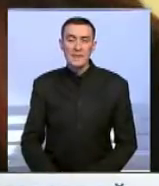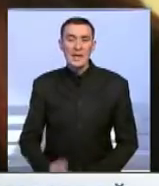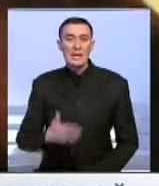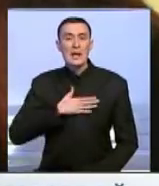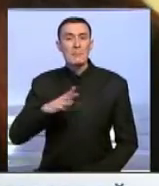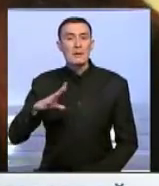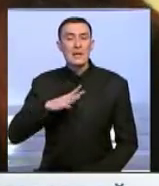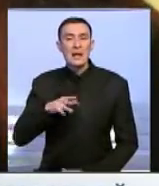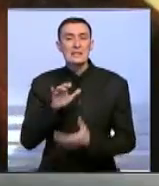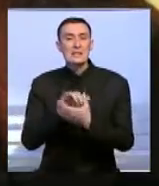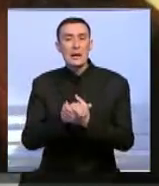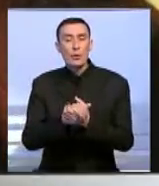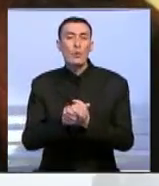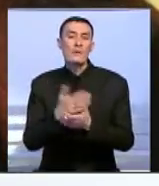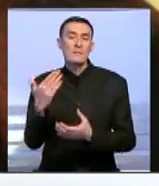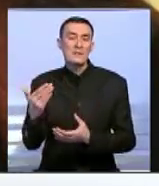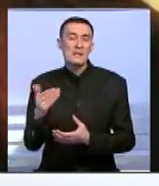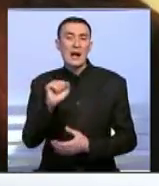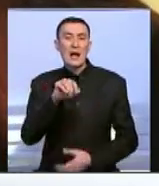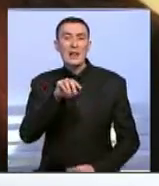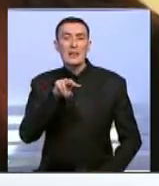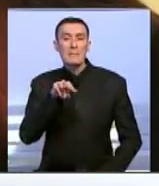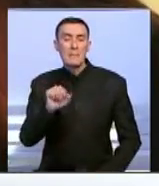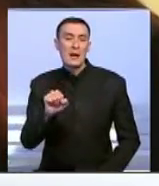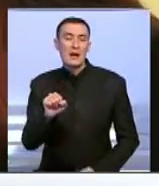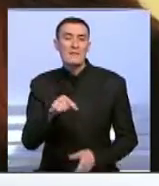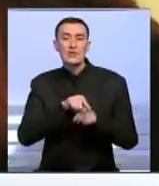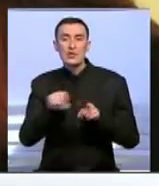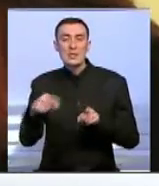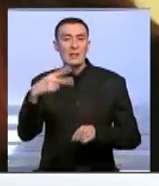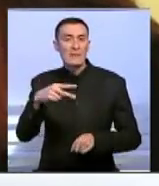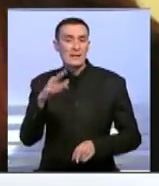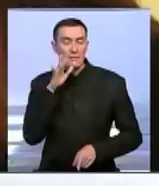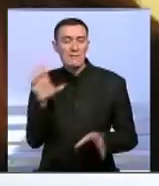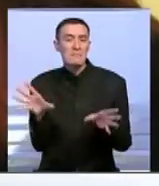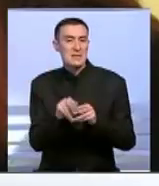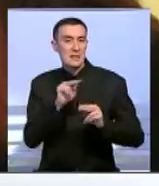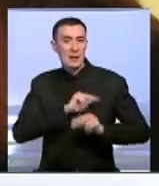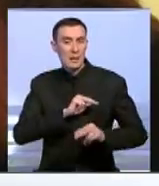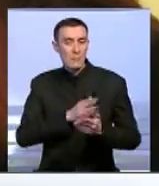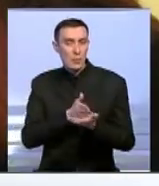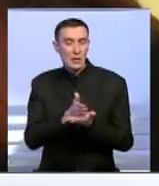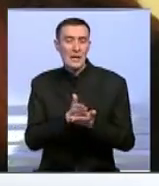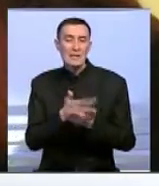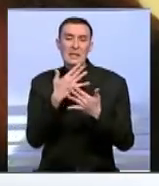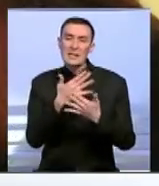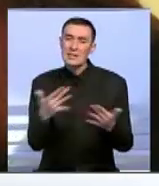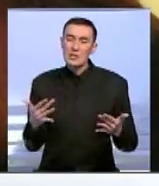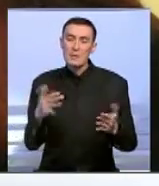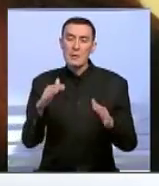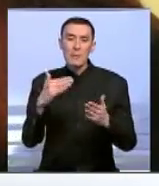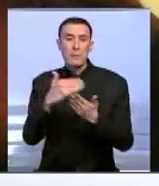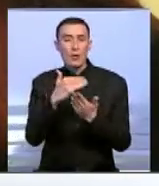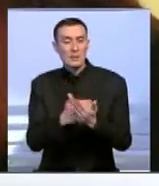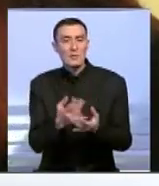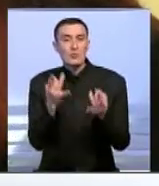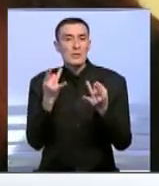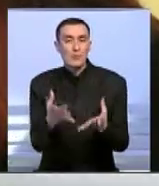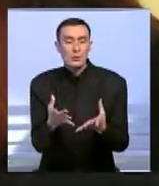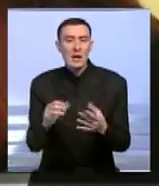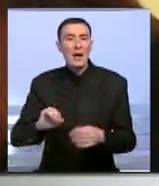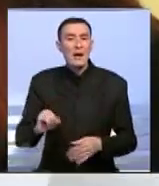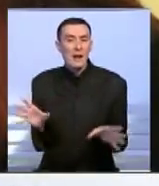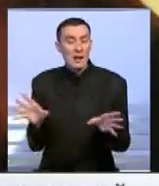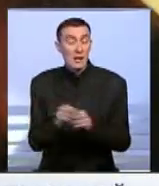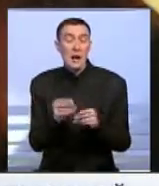Я была знакома с Алмой на протяжении 20 лет. Все эти годы мы работали вместе над различными проектами. Мы были не просто коллегами,